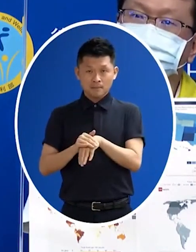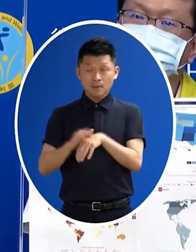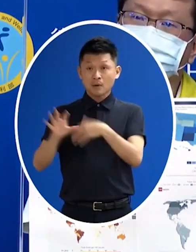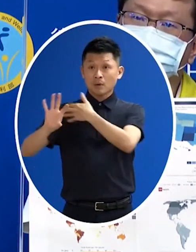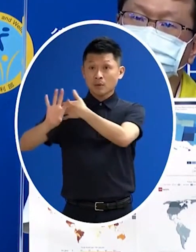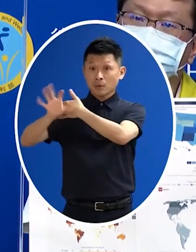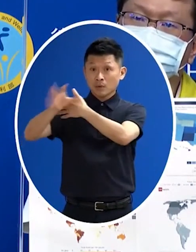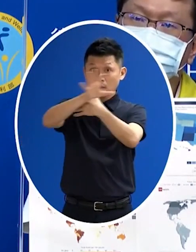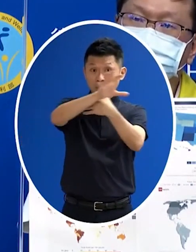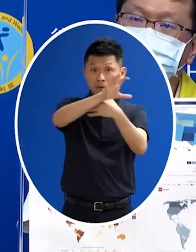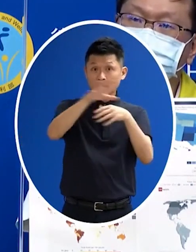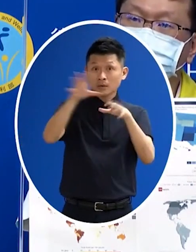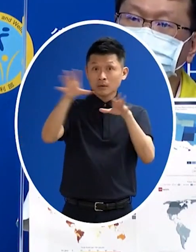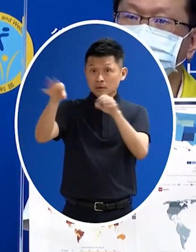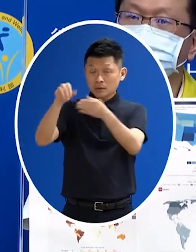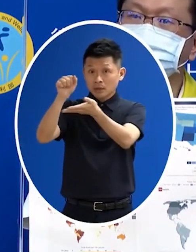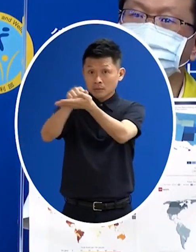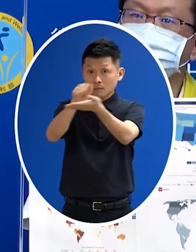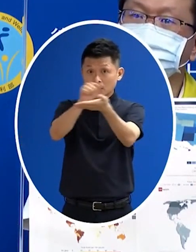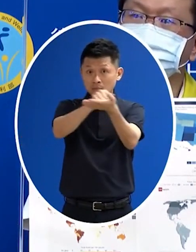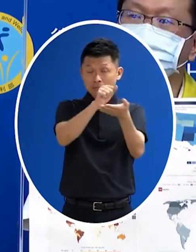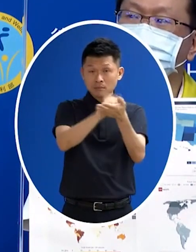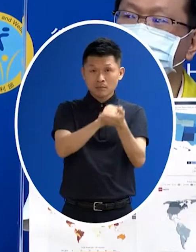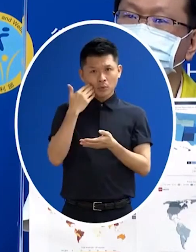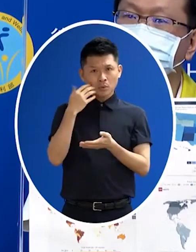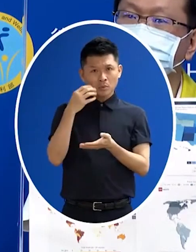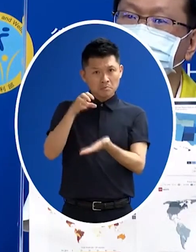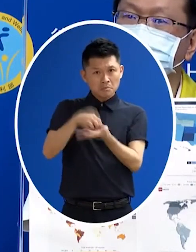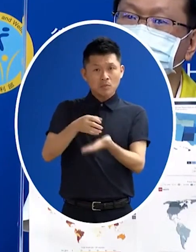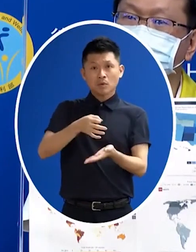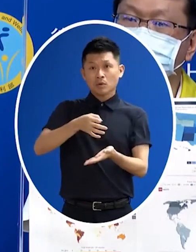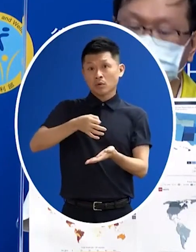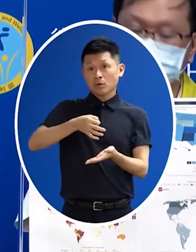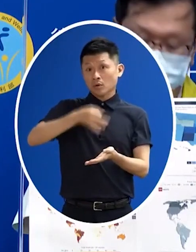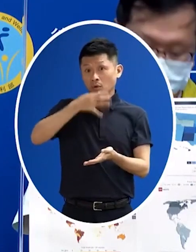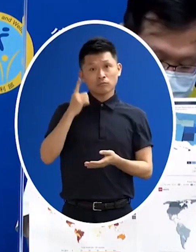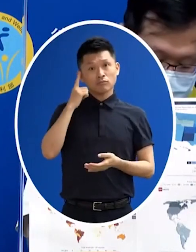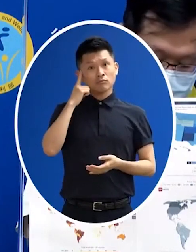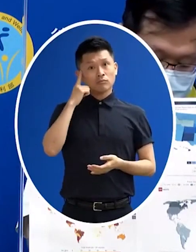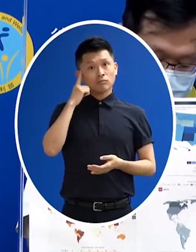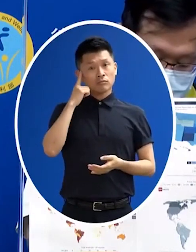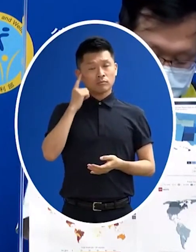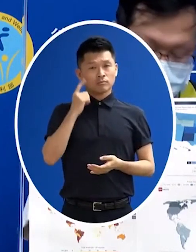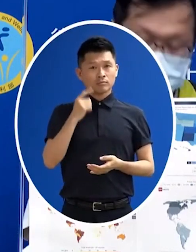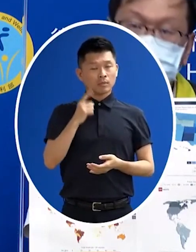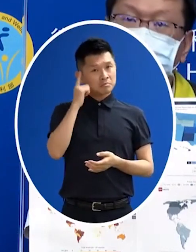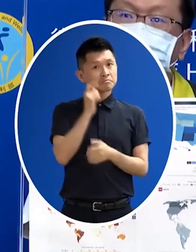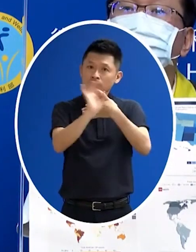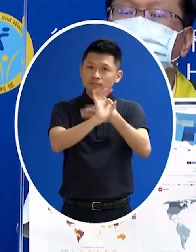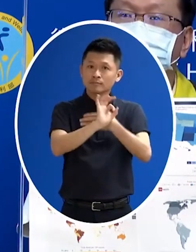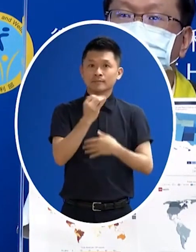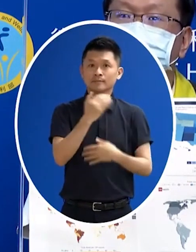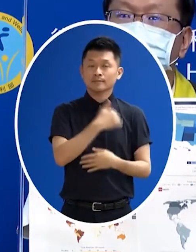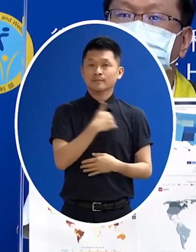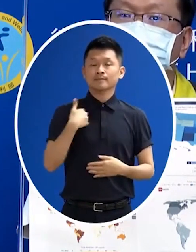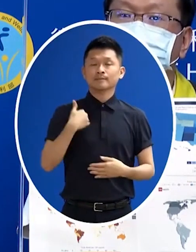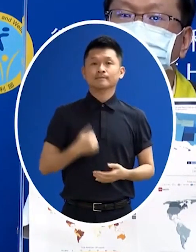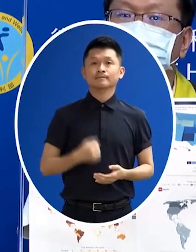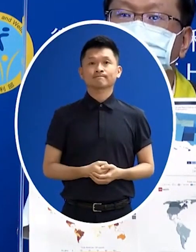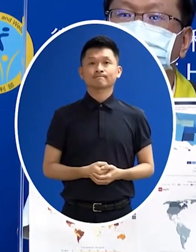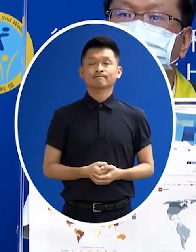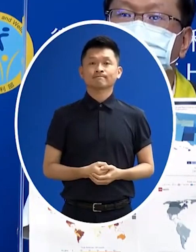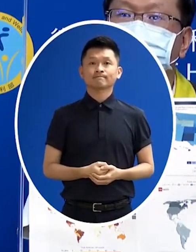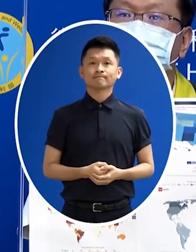资料。那如果有足够的科学证据认为这样是 OK 的话，那当然也是可以考虑这样的一个施打模式。总之就